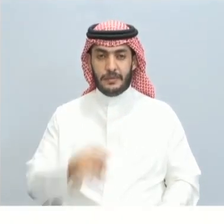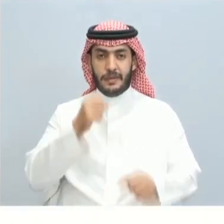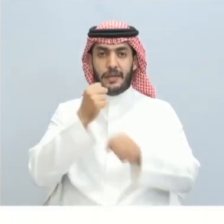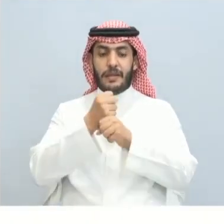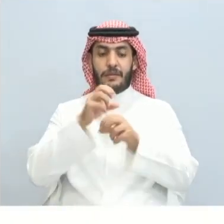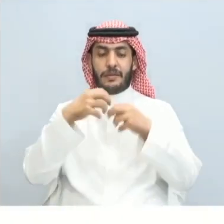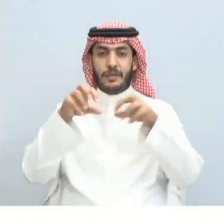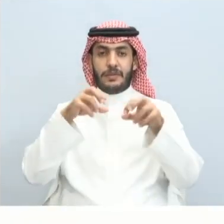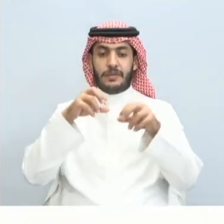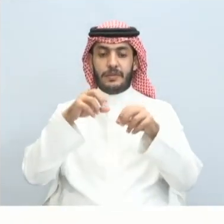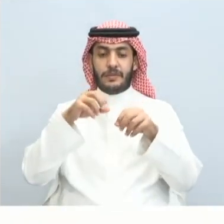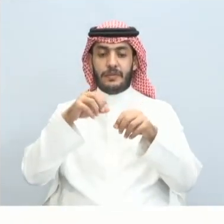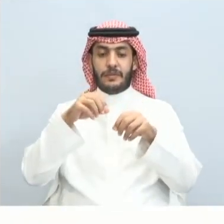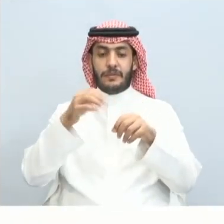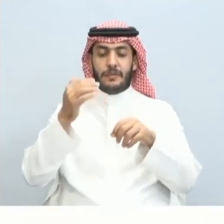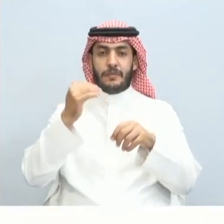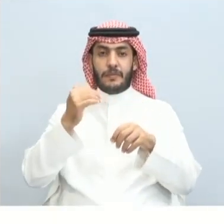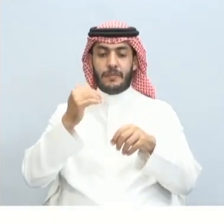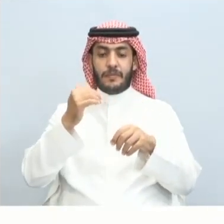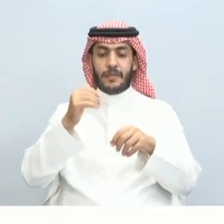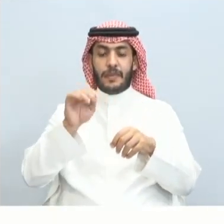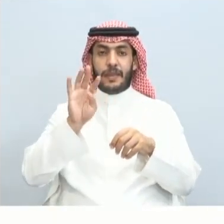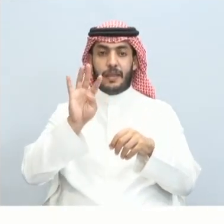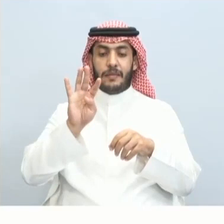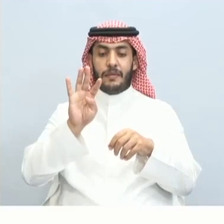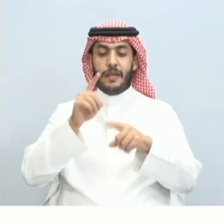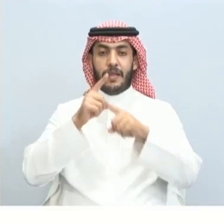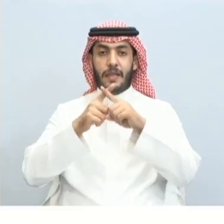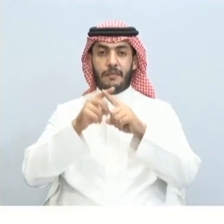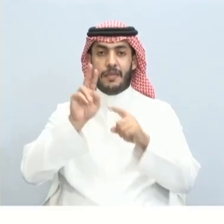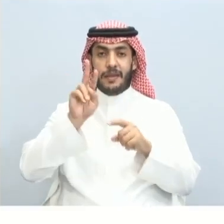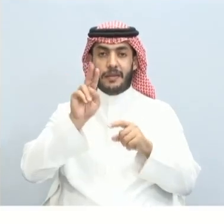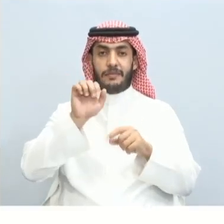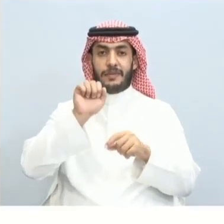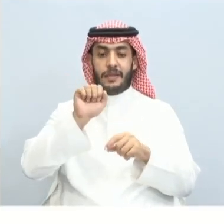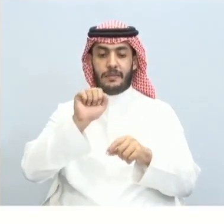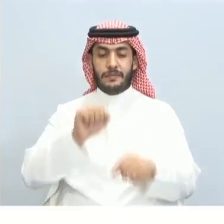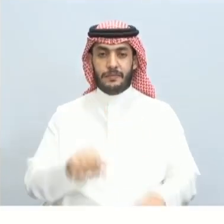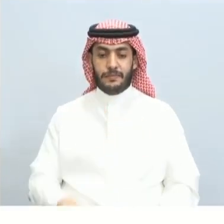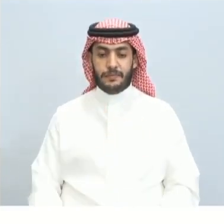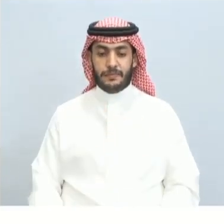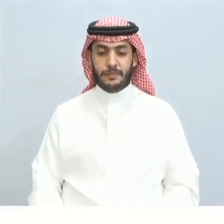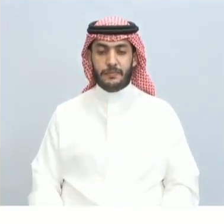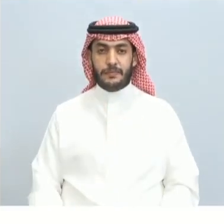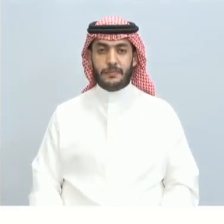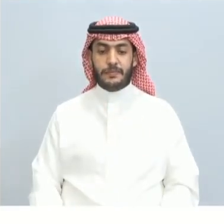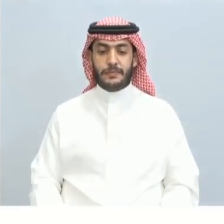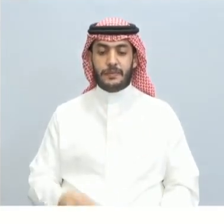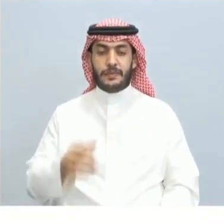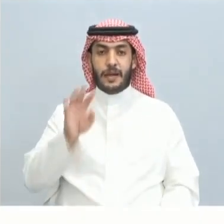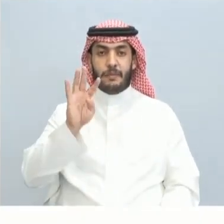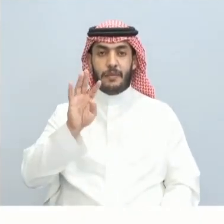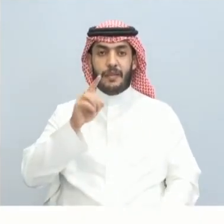نستخدم خاصيه التوزيع سوف نضرب اربعه في اثنان صاد اربعه في اثنان